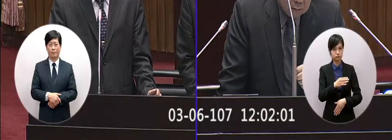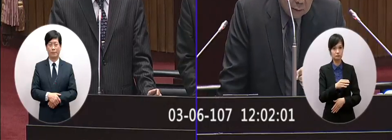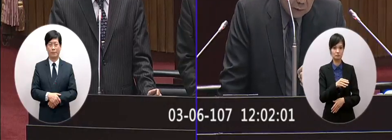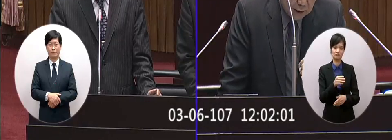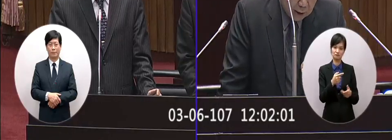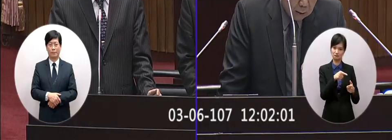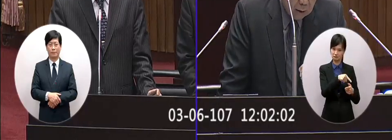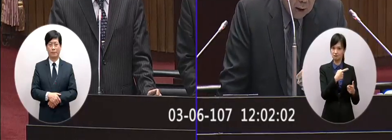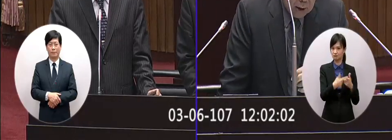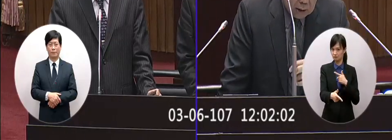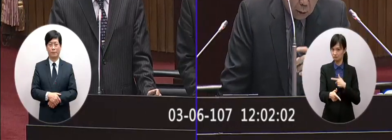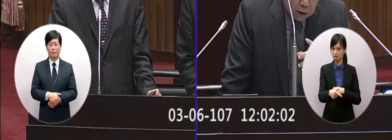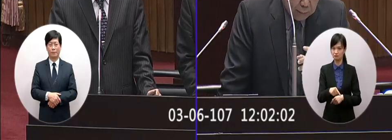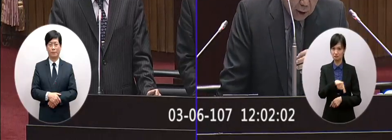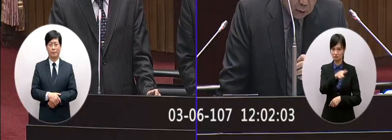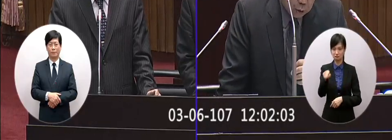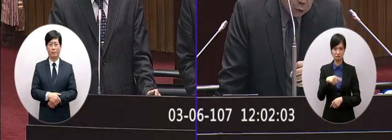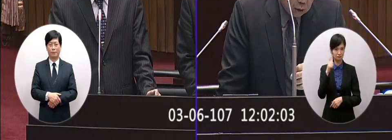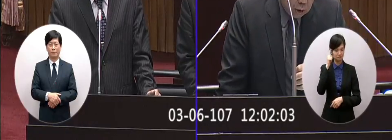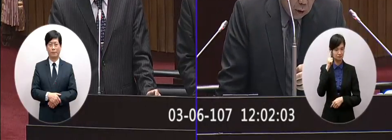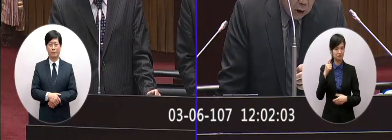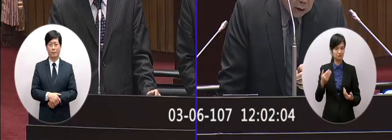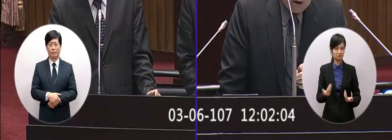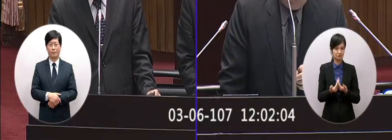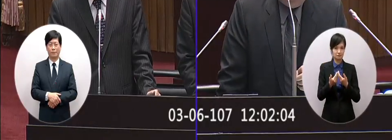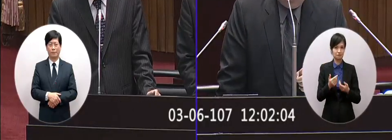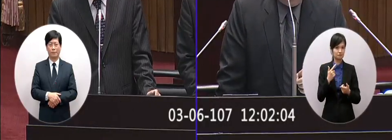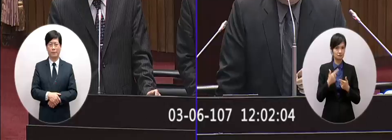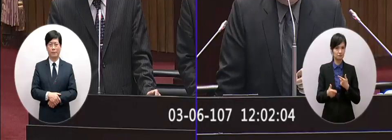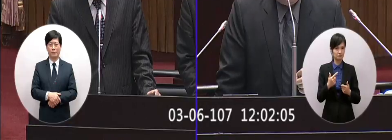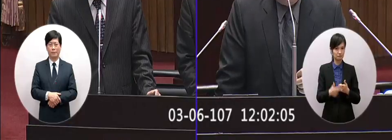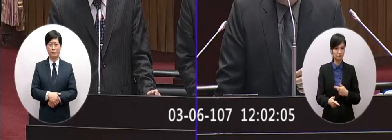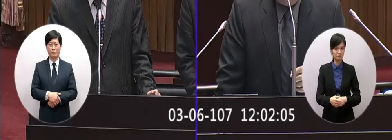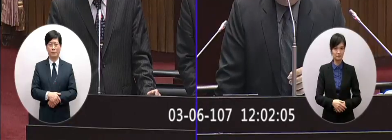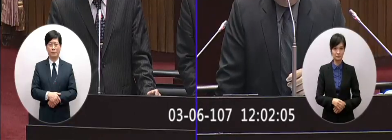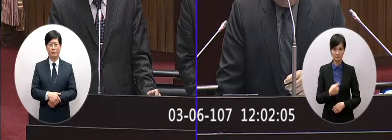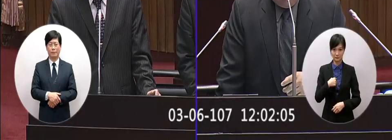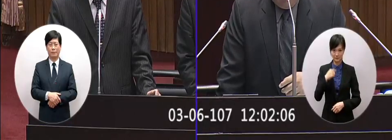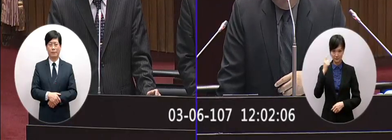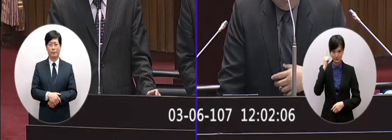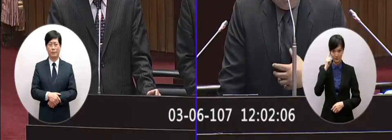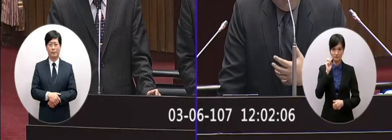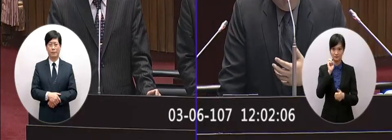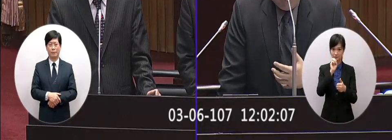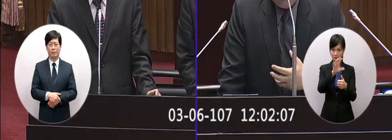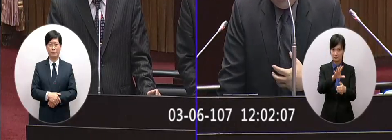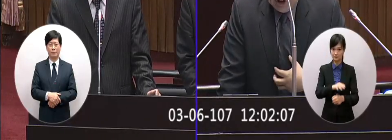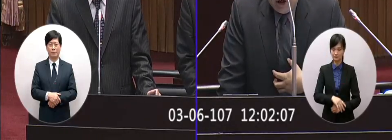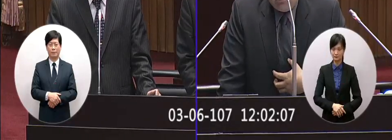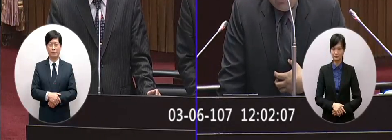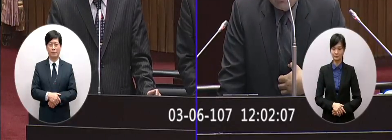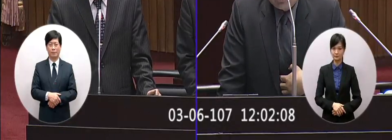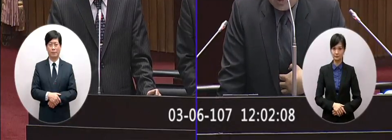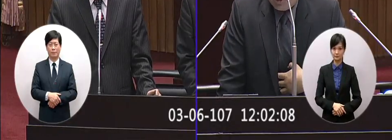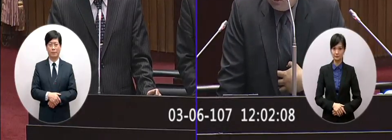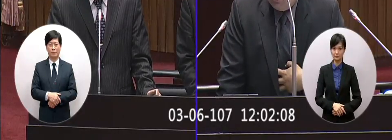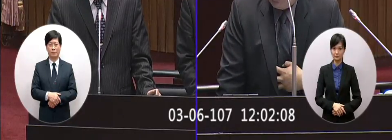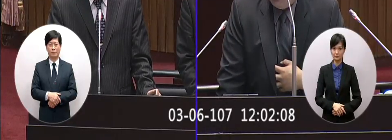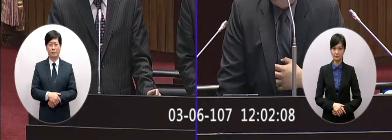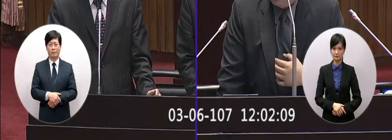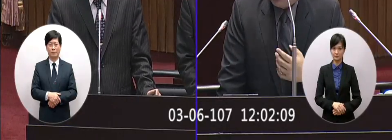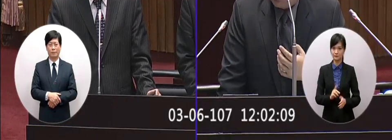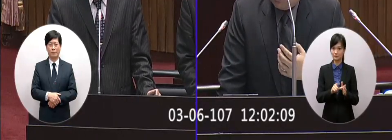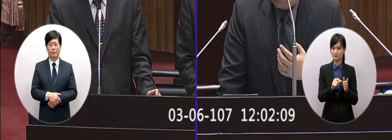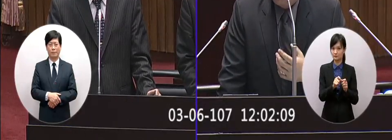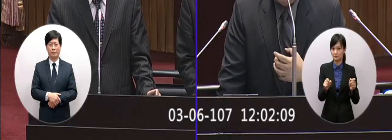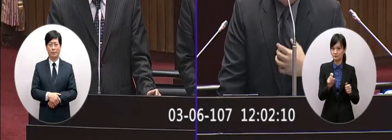相当的反弹。那我特别要就是说强调的是，我们包括目前长照中